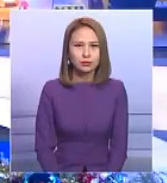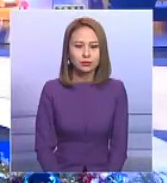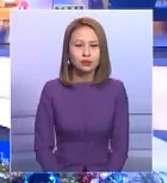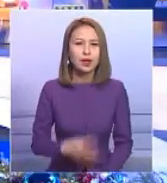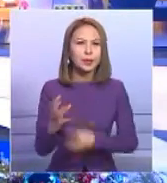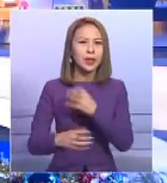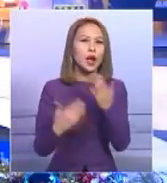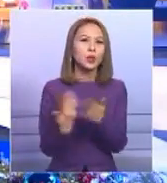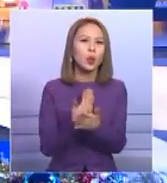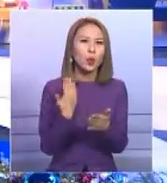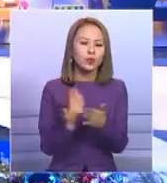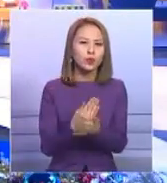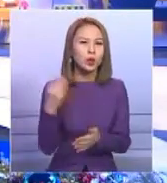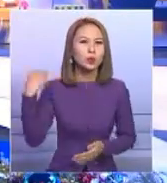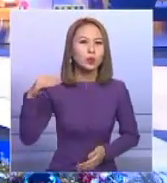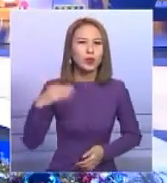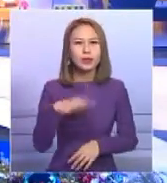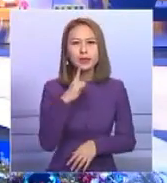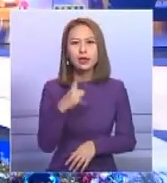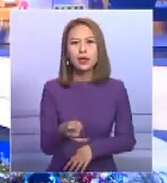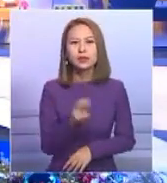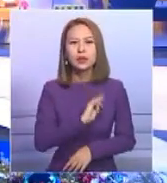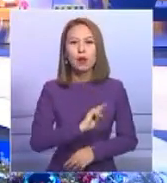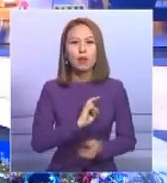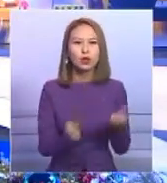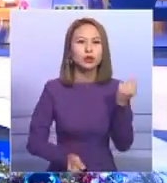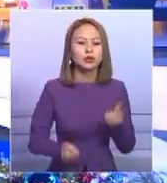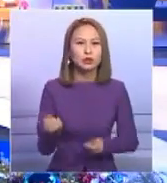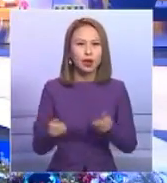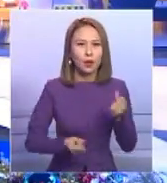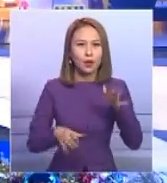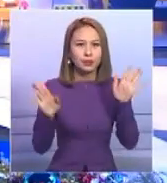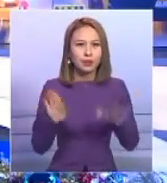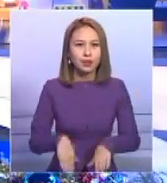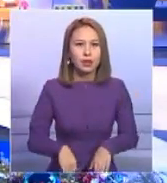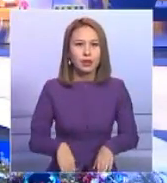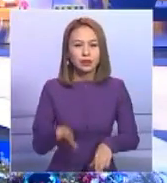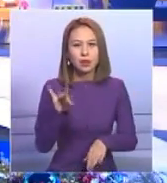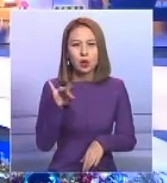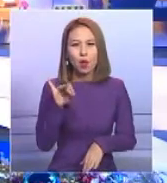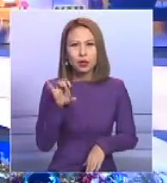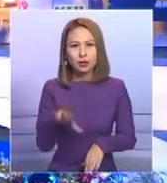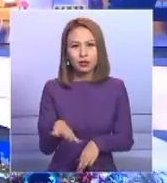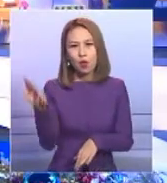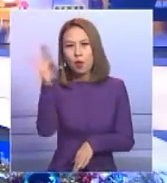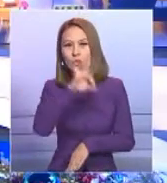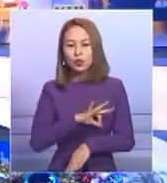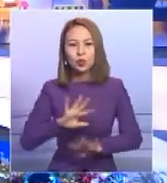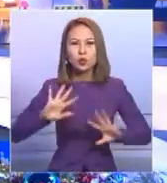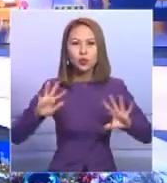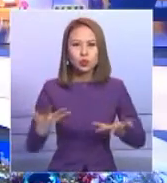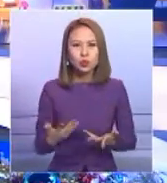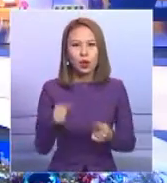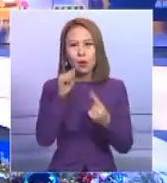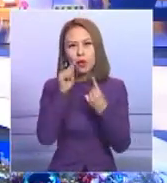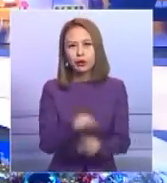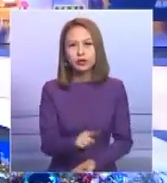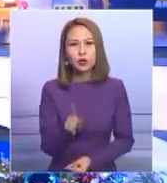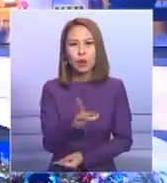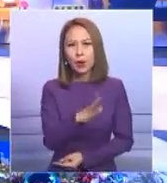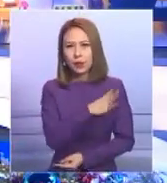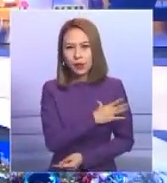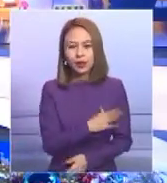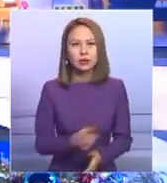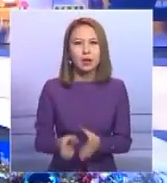Енді әлем жаңалықтарынан. Анталияның такси жүргізушілері ел ішінде жиілеген террорлық оқиғаларға қарсылық білдіру үшін